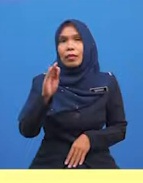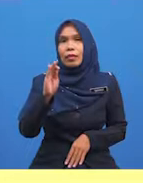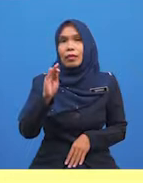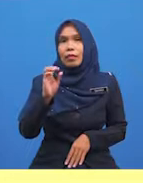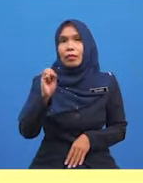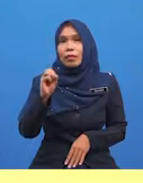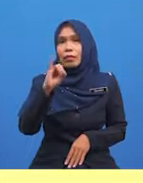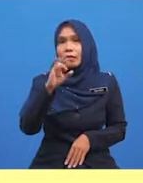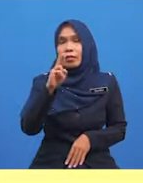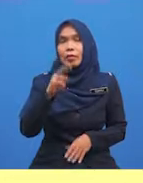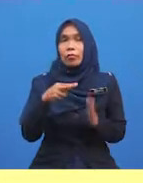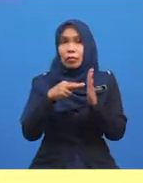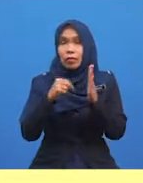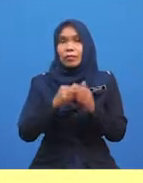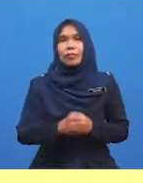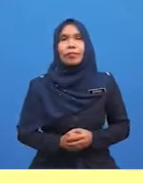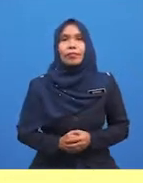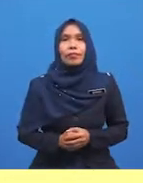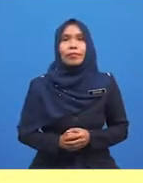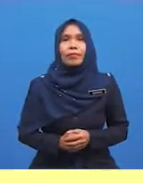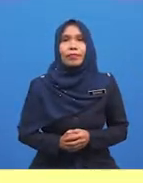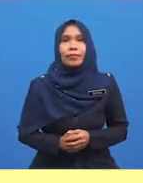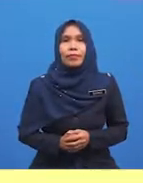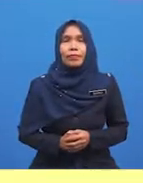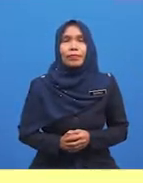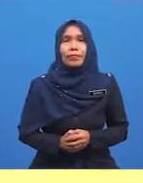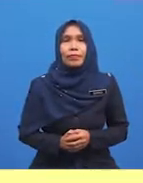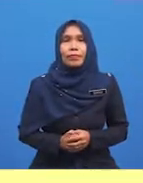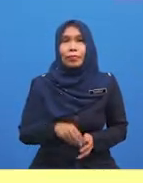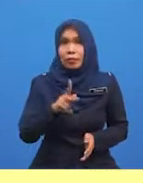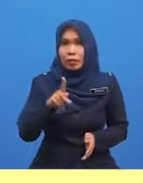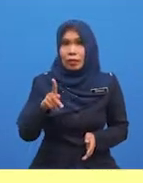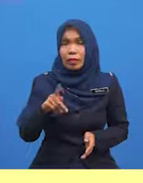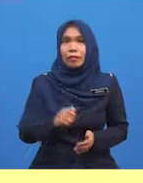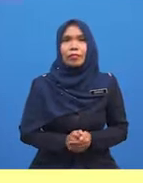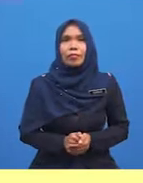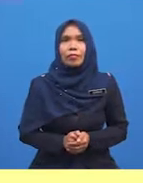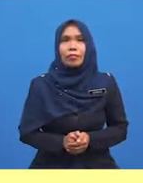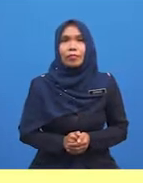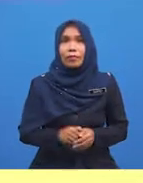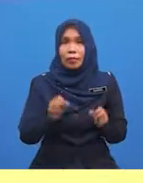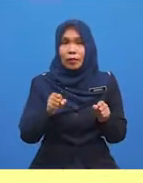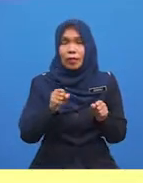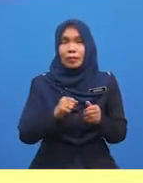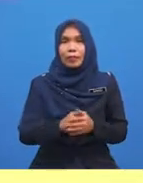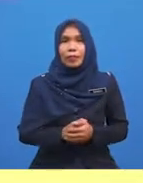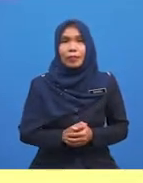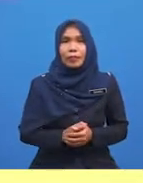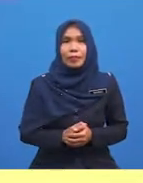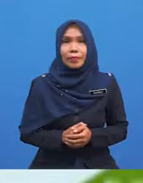pelajar boleh kaitkan badan kehakiman dengan mahkamah, hakim atau peguam negara.